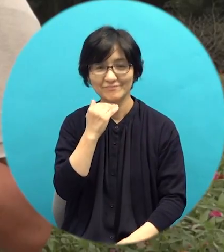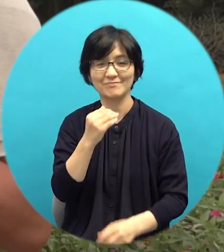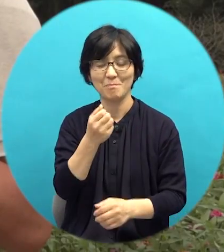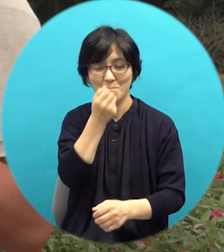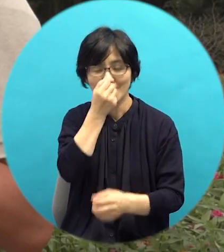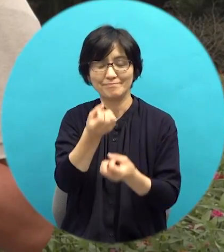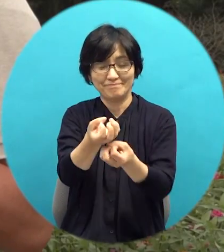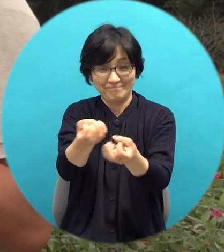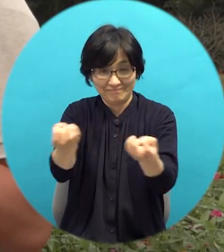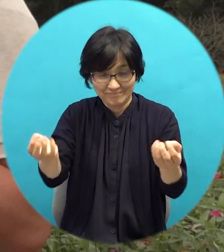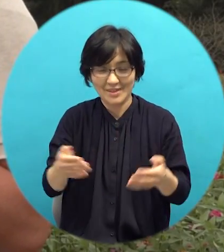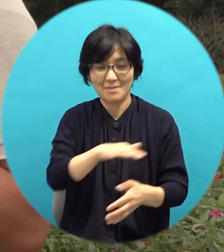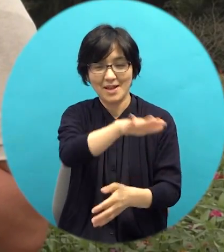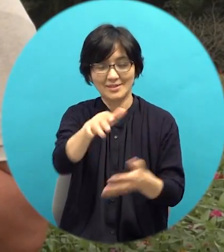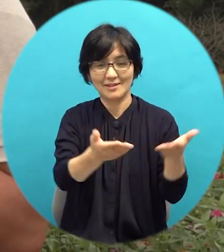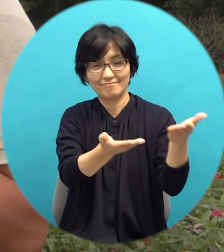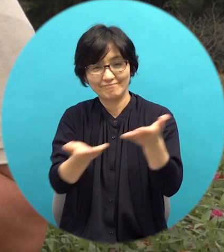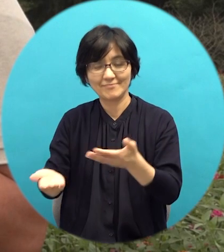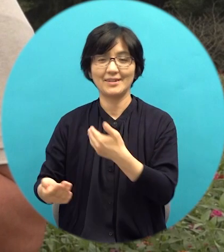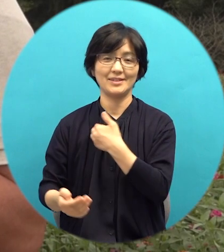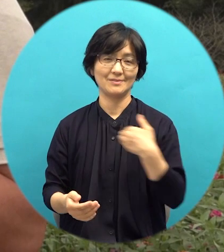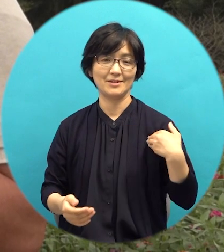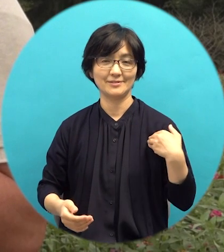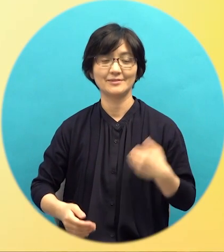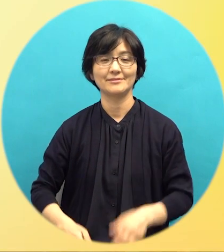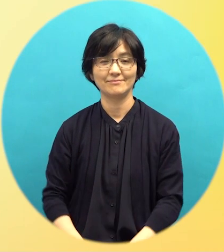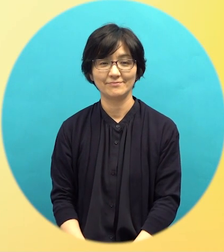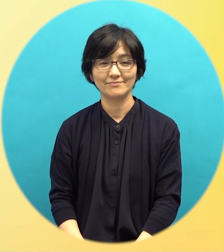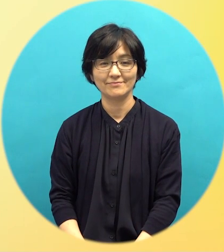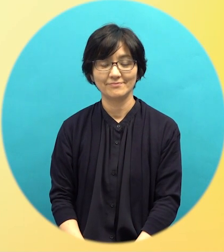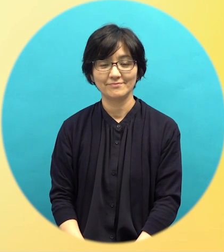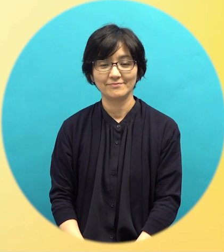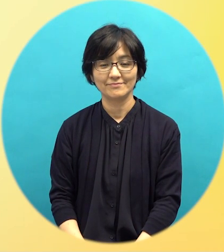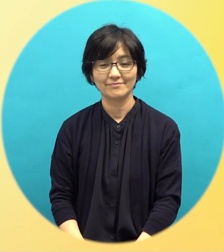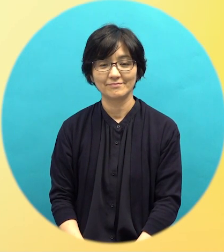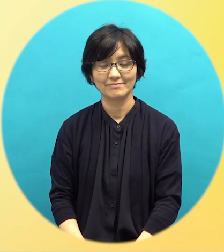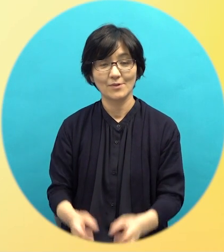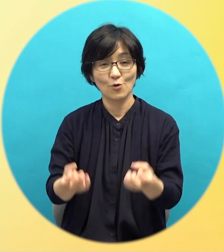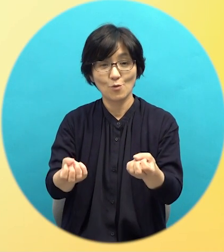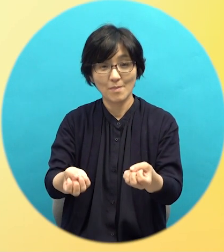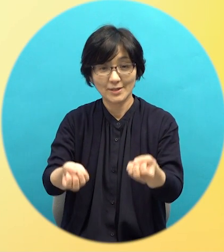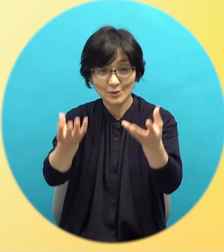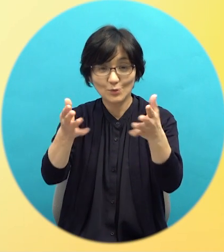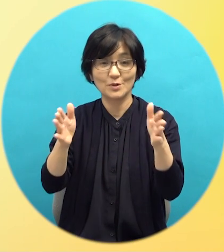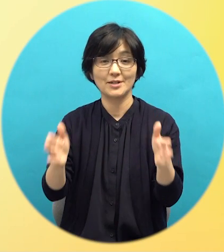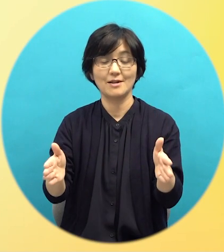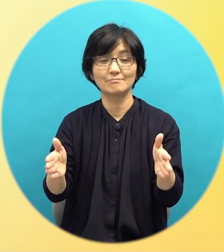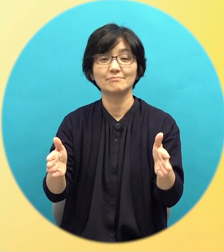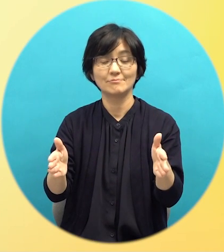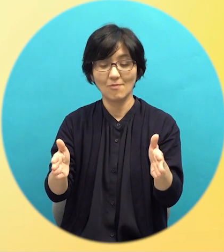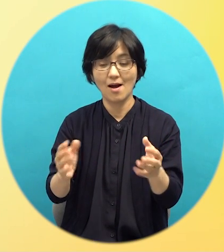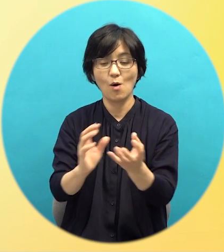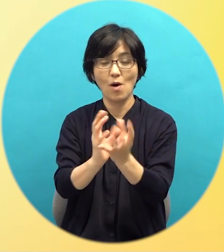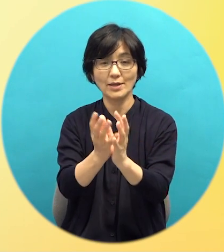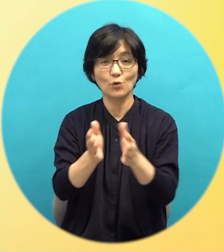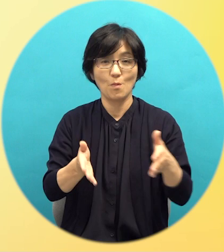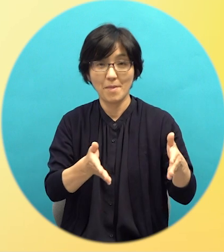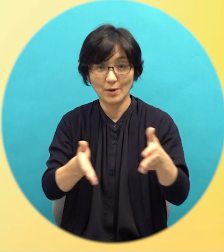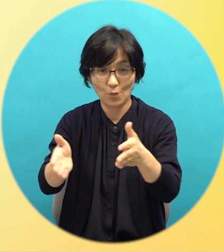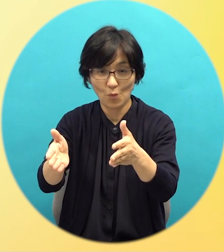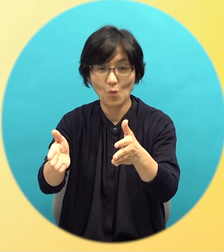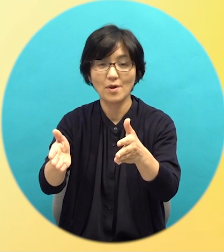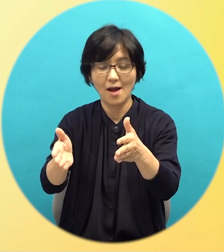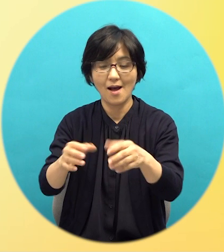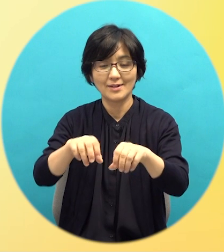で皆様をお待ちできると思います。 コスモス祭りの開催期間中は花の迷